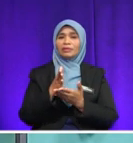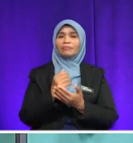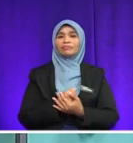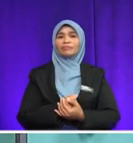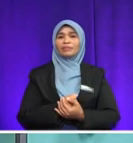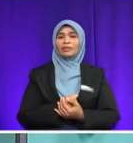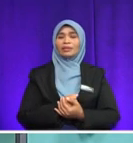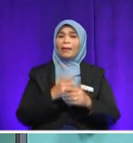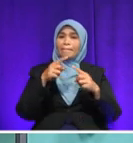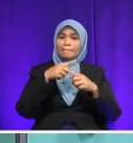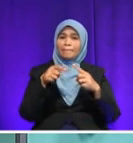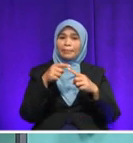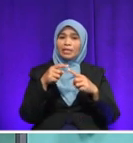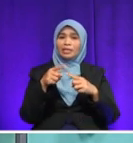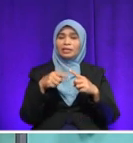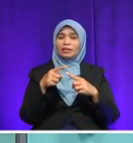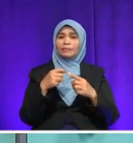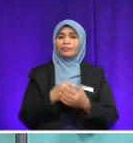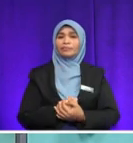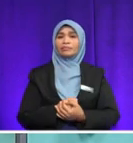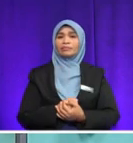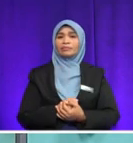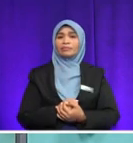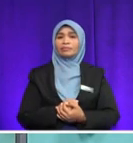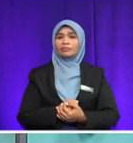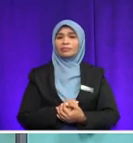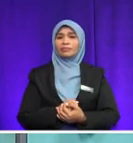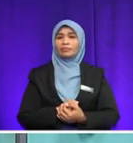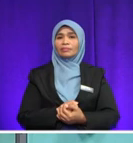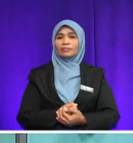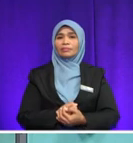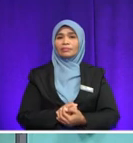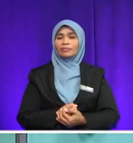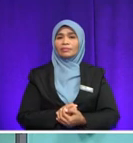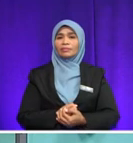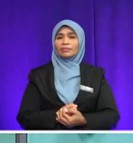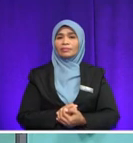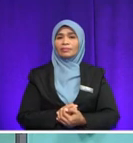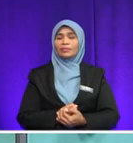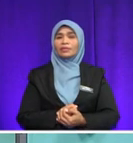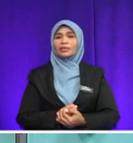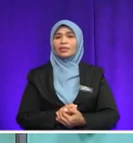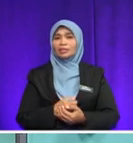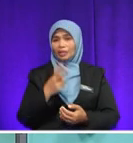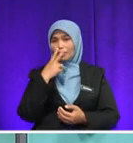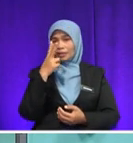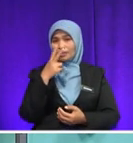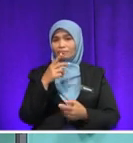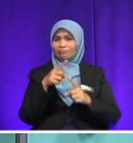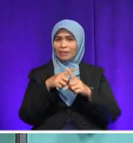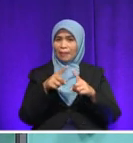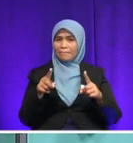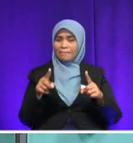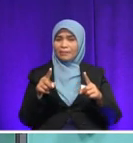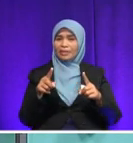bila dia oke tapi tapi tapi tapi tapi tapi tapi Ah ini ada tapinya saya